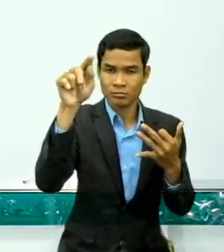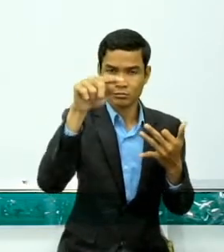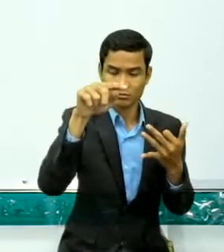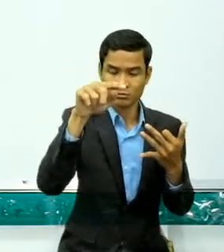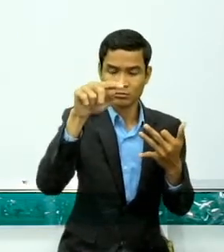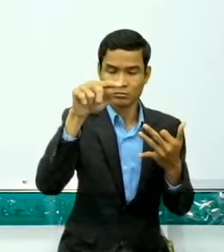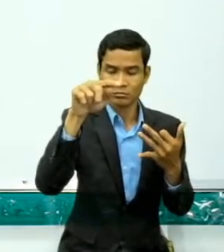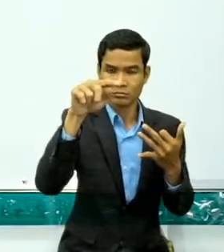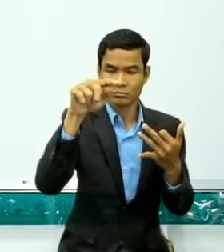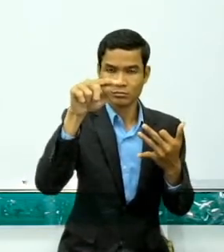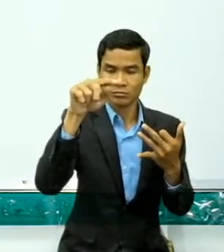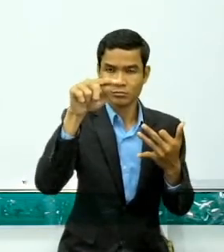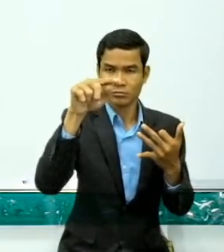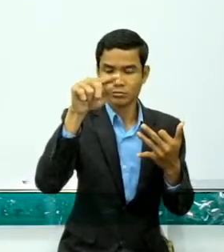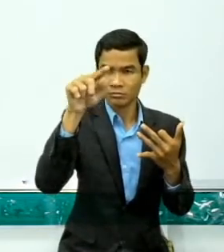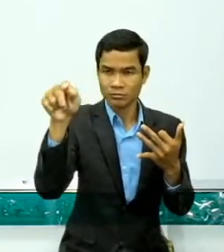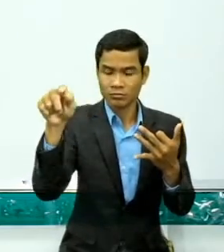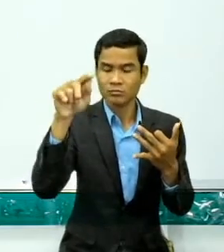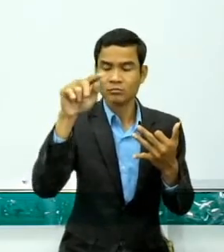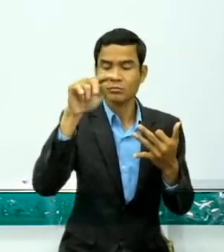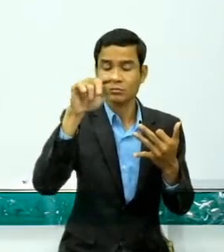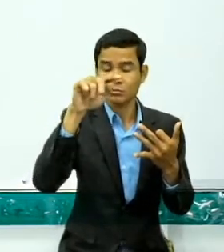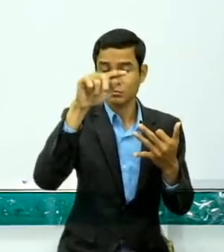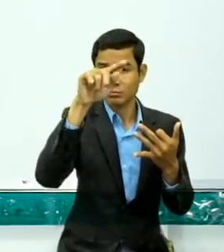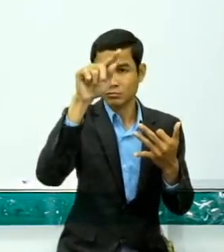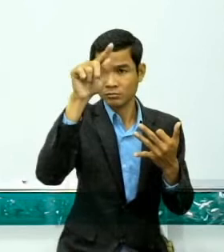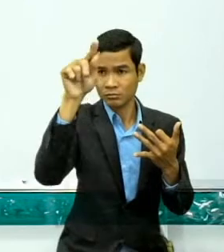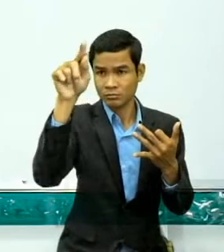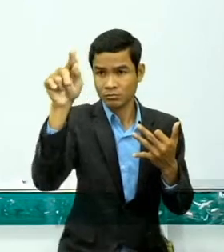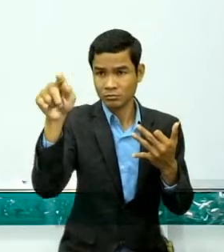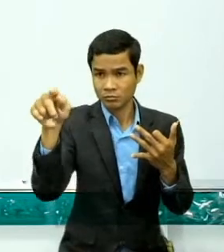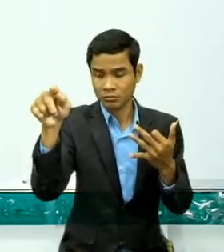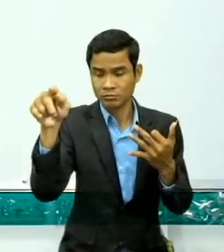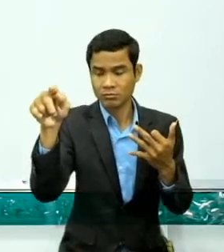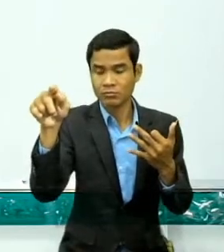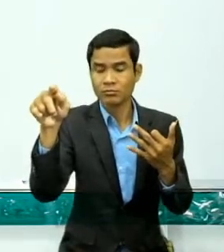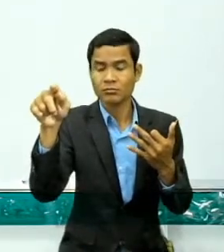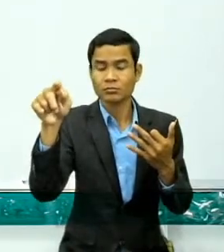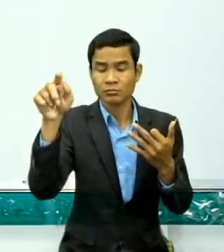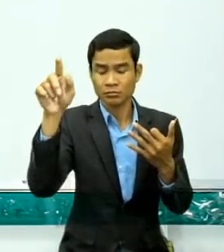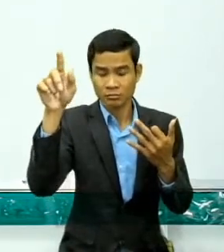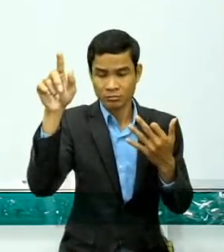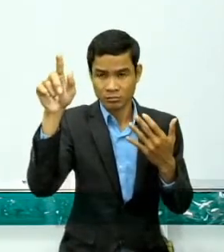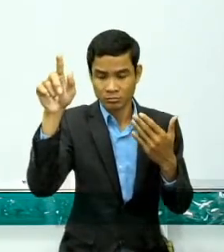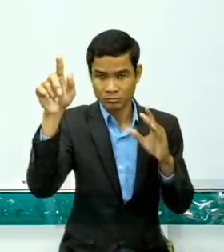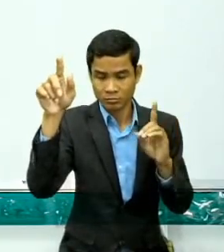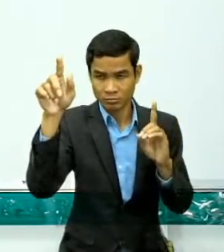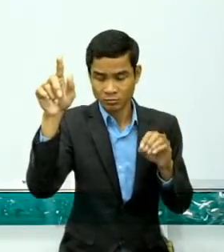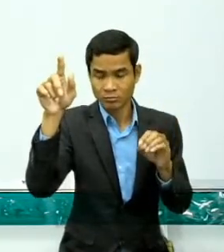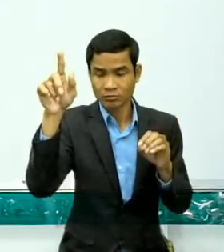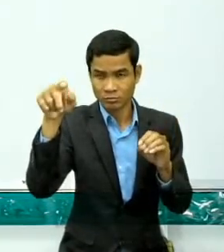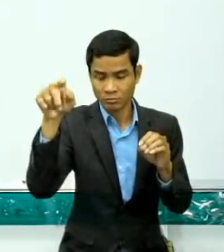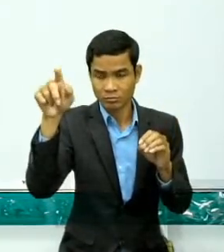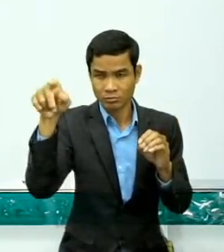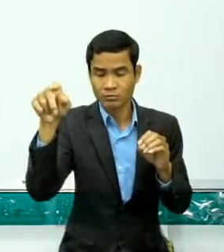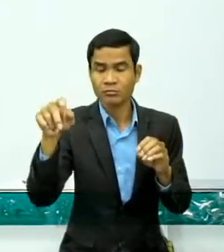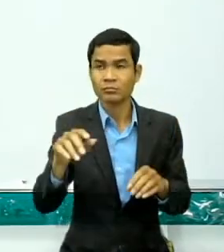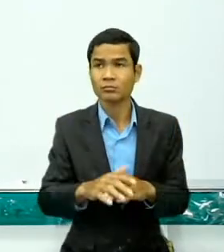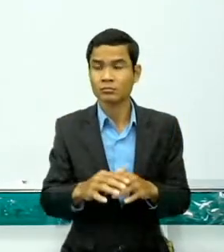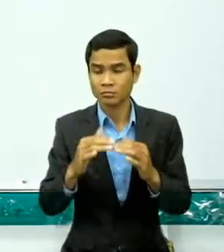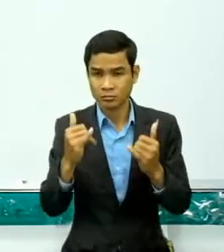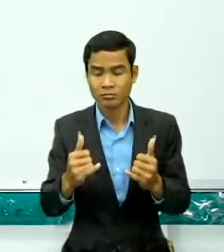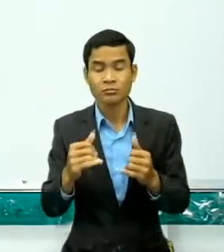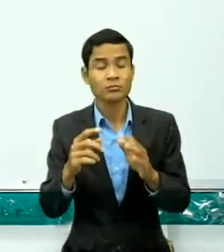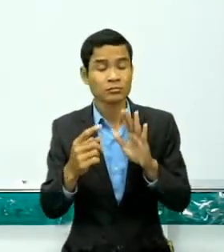ស្ដាំ9បន្ទាត់កោងពីលើចុះក្រោម10កោងពីលើចុះក្រោមស្រាក់